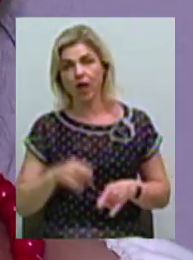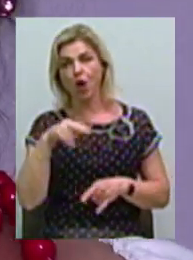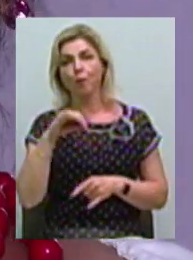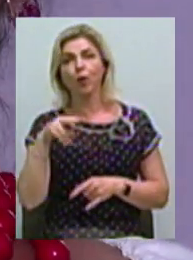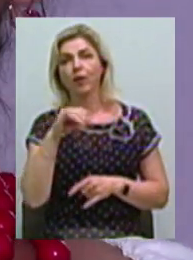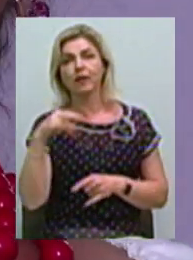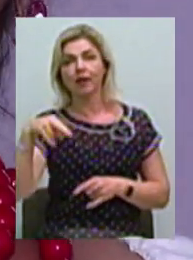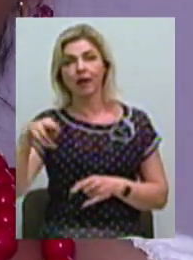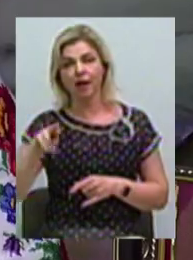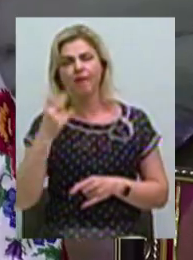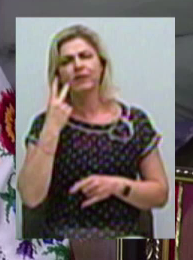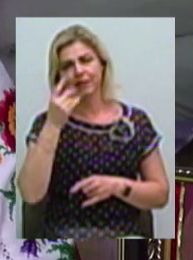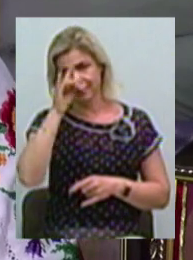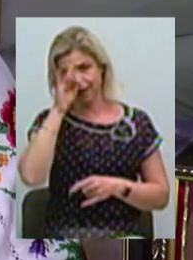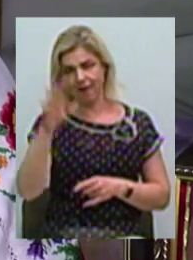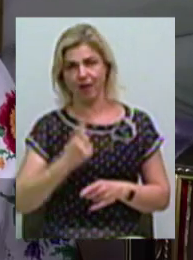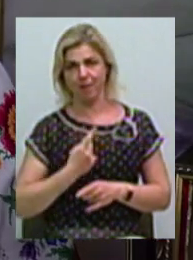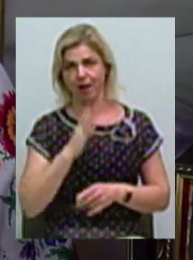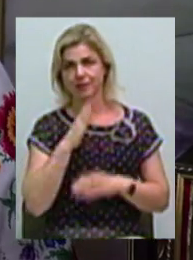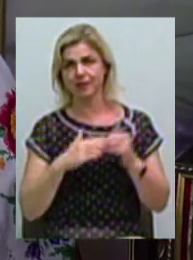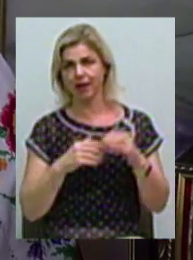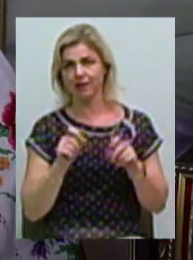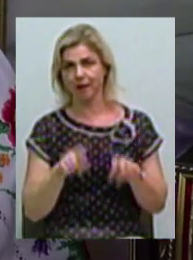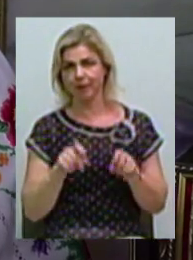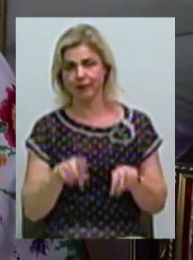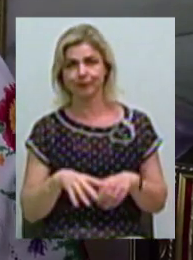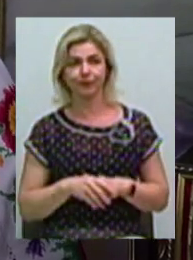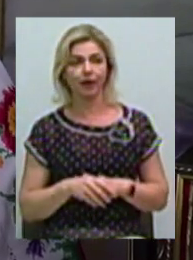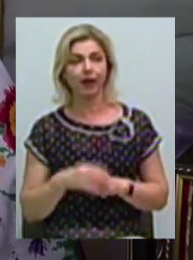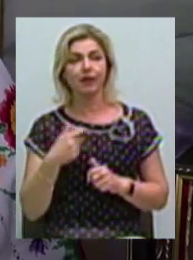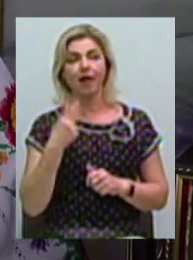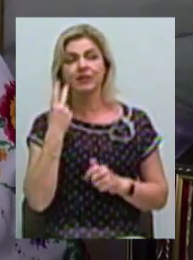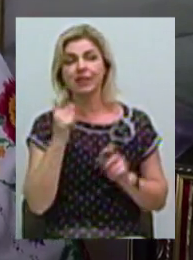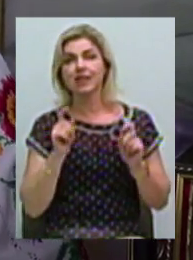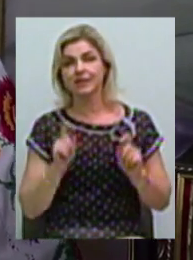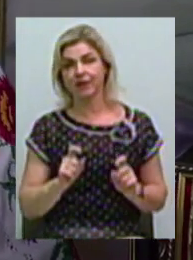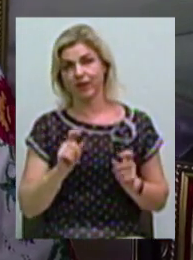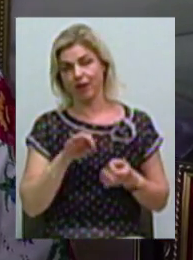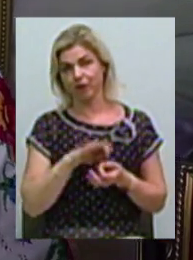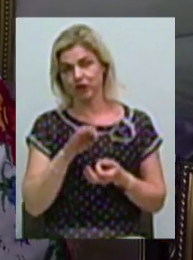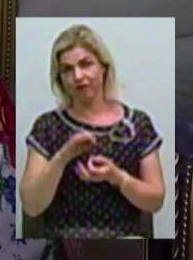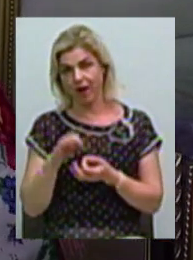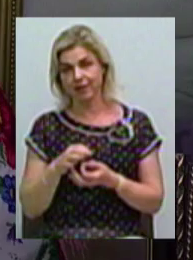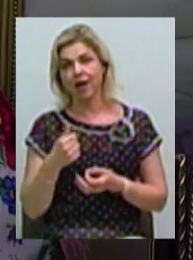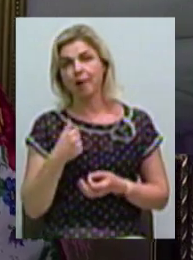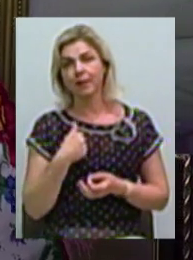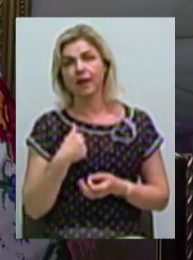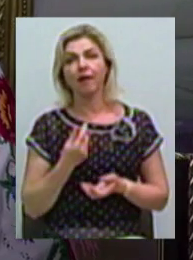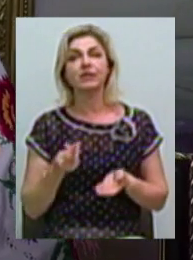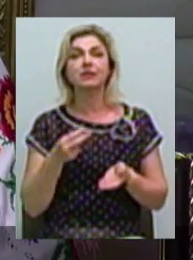славилось майстринями. Я коли ж починаю вишивати, сідаю за вишивання, я